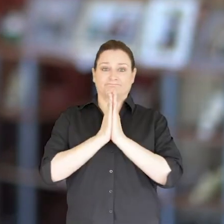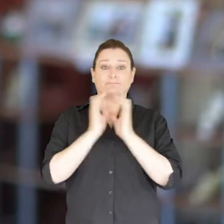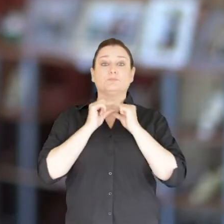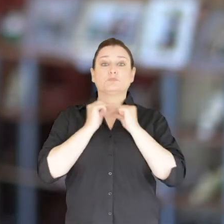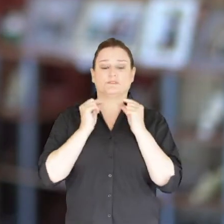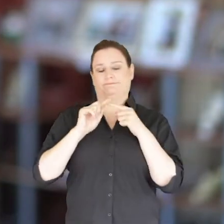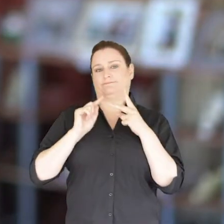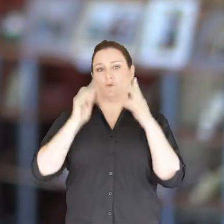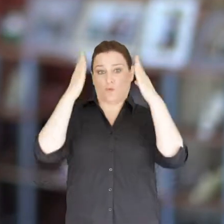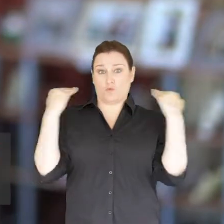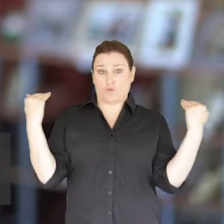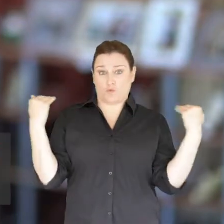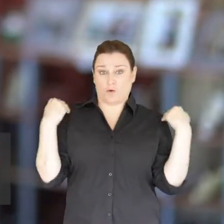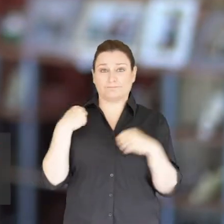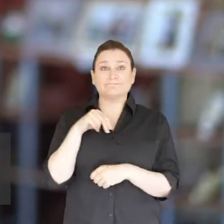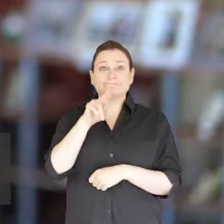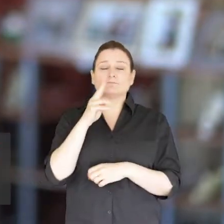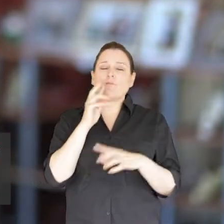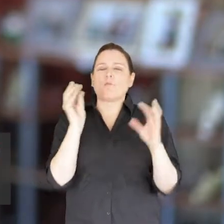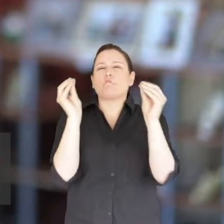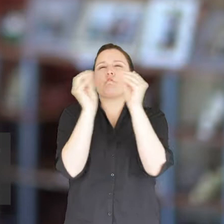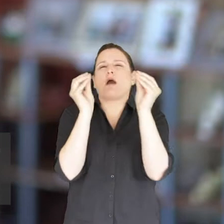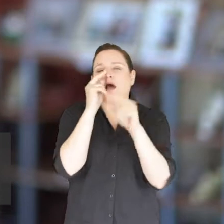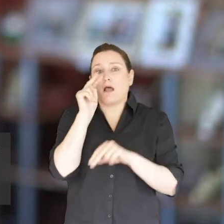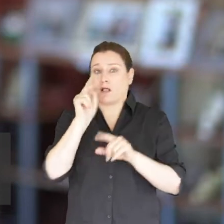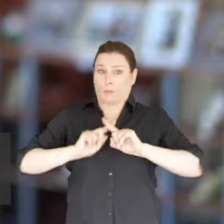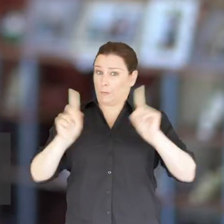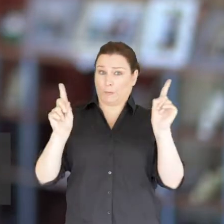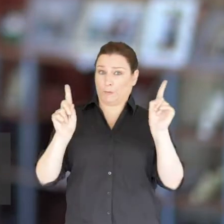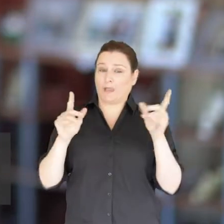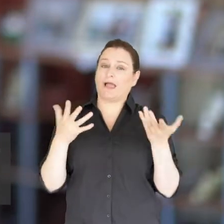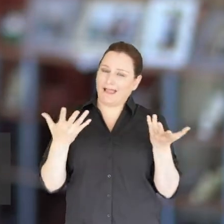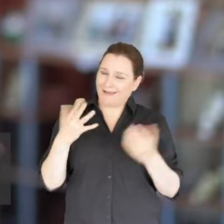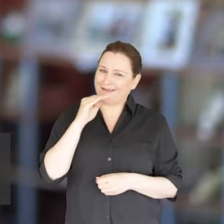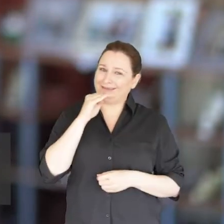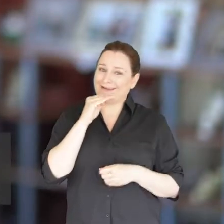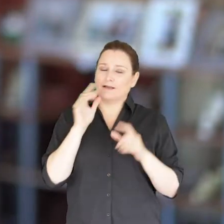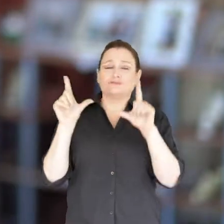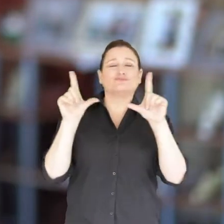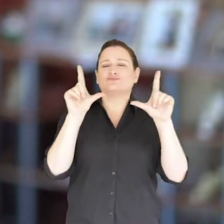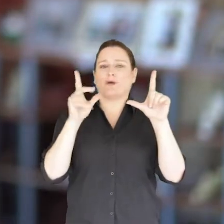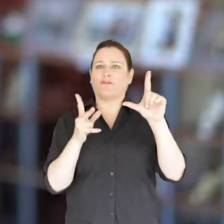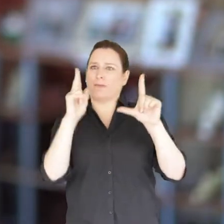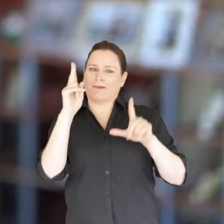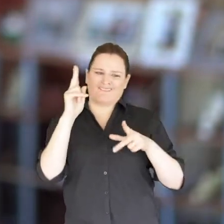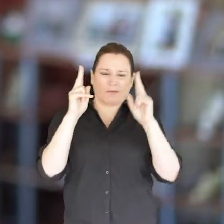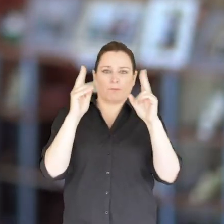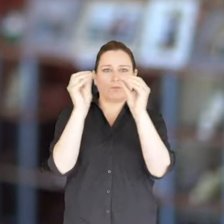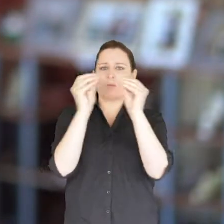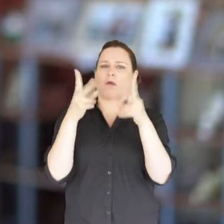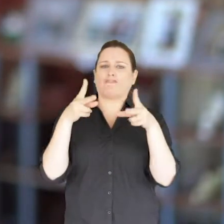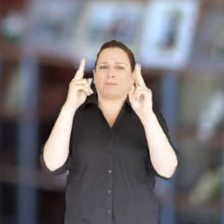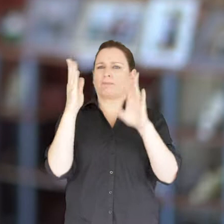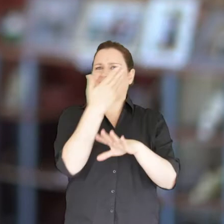en priesters. Jy mag nie gekyk het dat mense mekaar soen nie. As die gedeeltes waar mense mekaar soen,